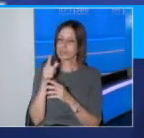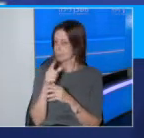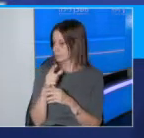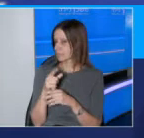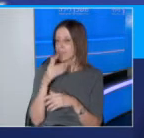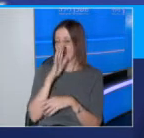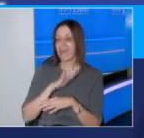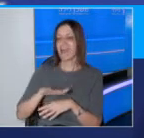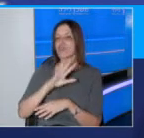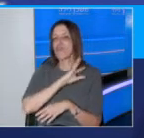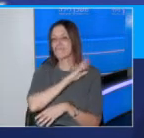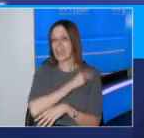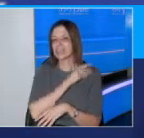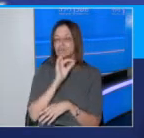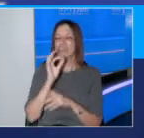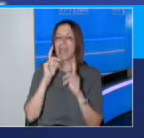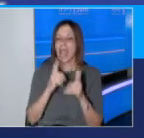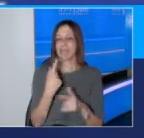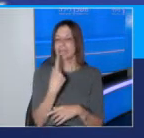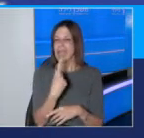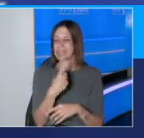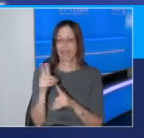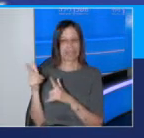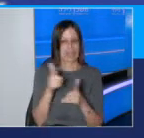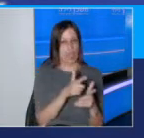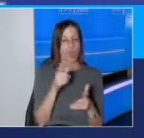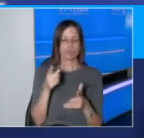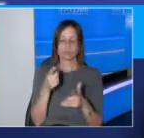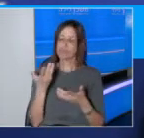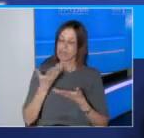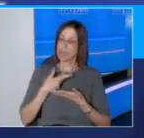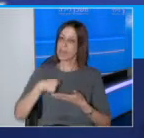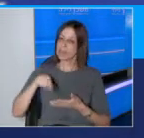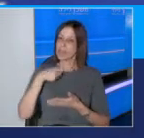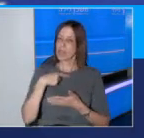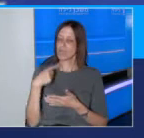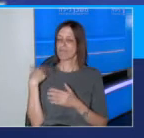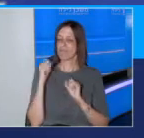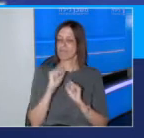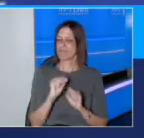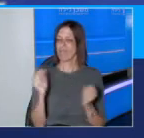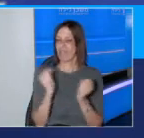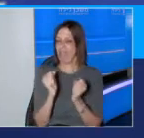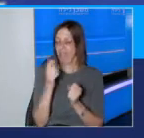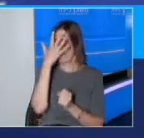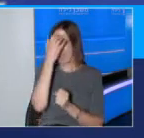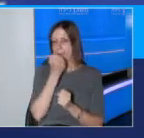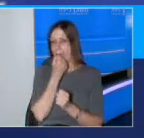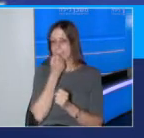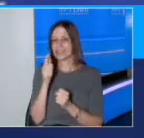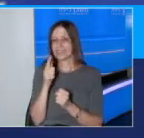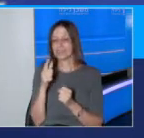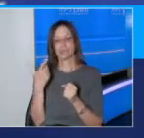הרש"פ, הרשות הפלסטינית שנלחמת בעצמה בטרור, זוכה מאיתנו לכתף קרה, והחמאס בעזה